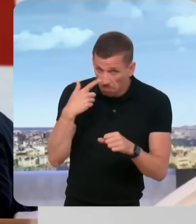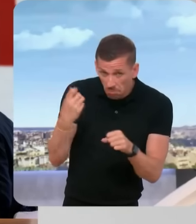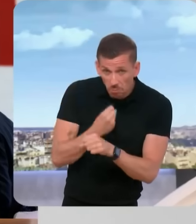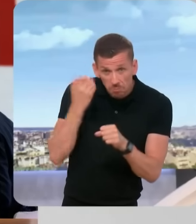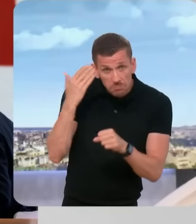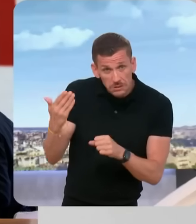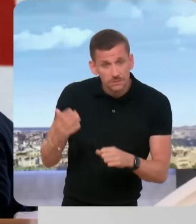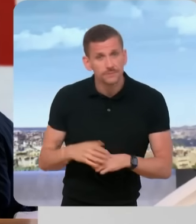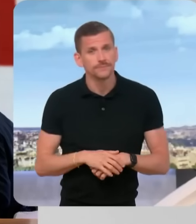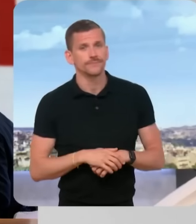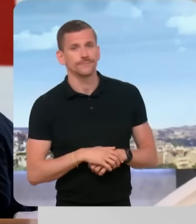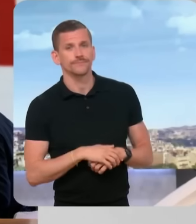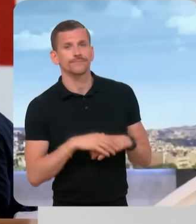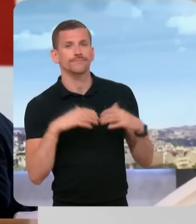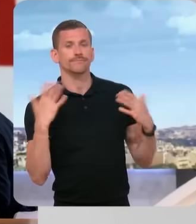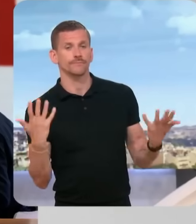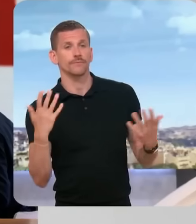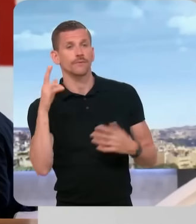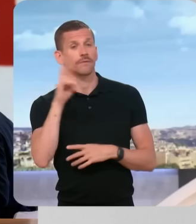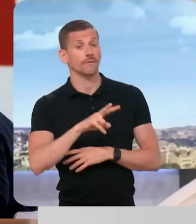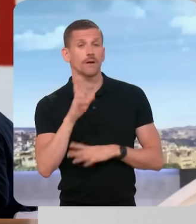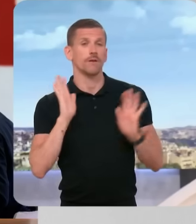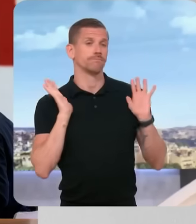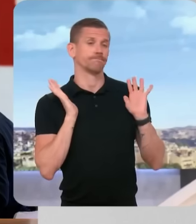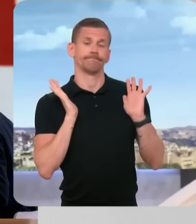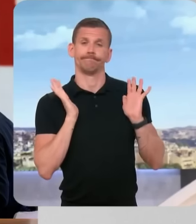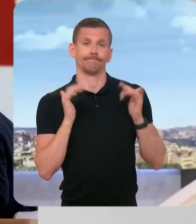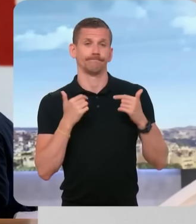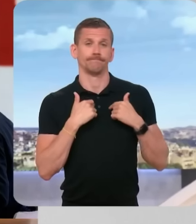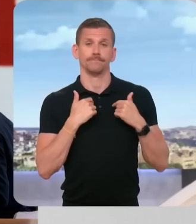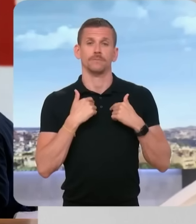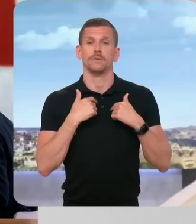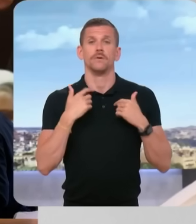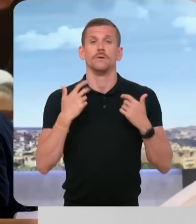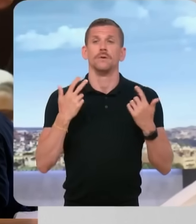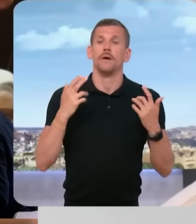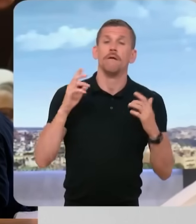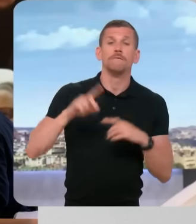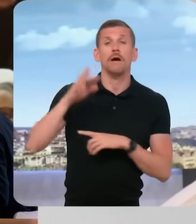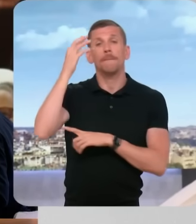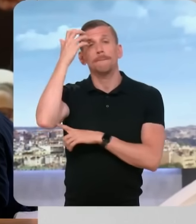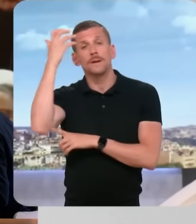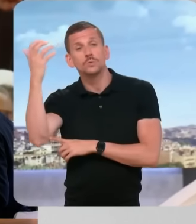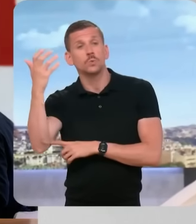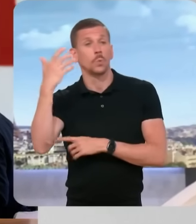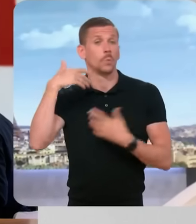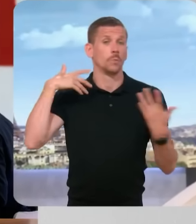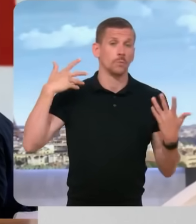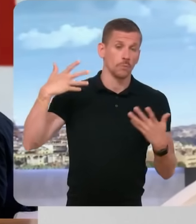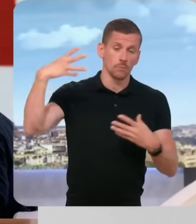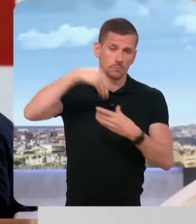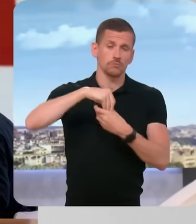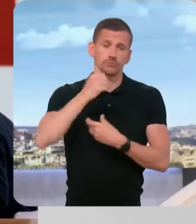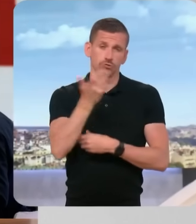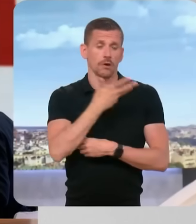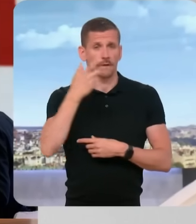cette semaine, Jean-Luc Mélenchon a dit qu'il ne revendiquait rien, qu'il irait là où c'est utile, qu'il y avait y compris au sein de France Insoumise plusieurs premiers, il l'a dit,